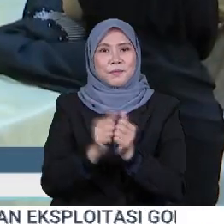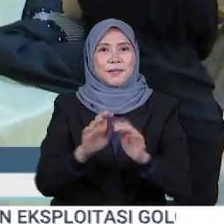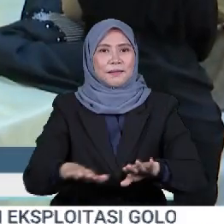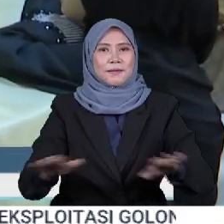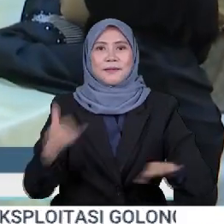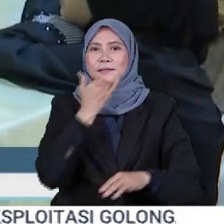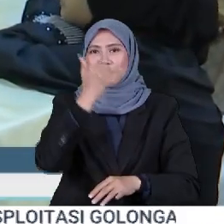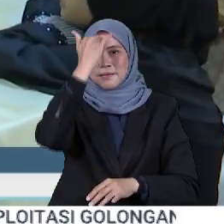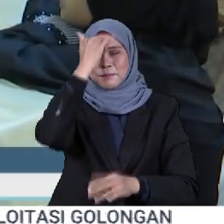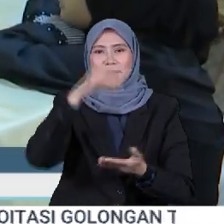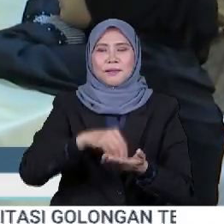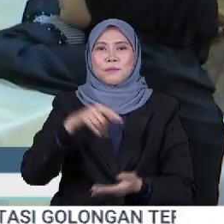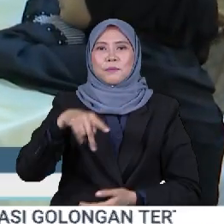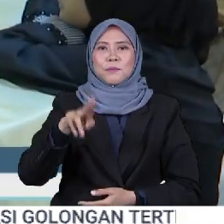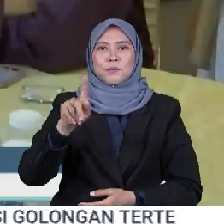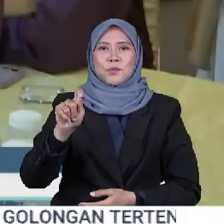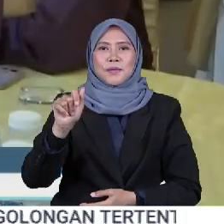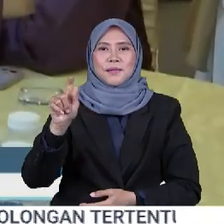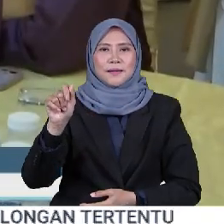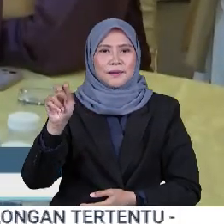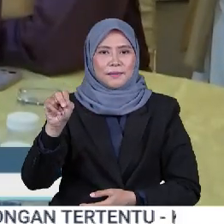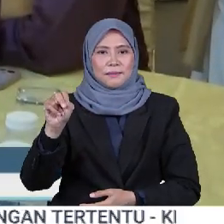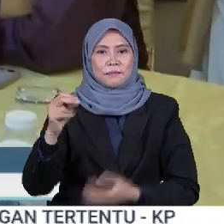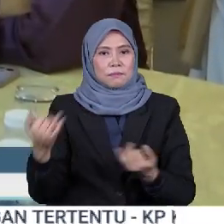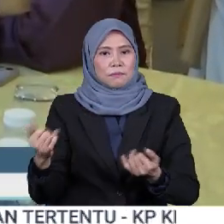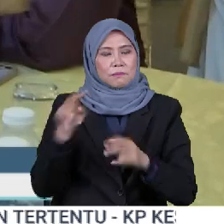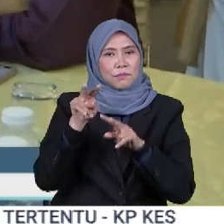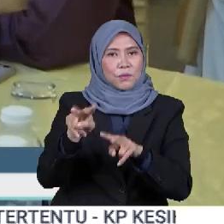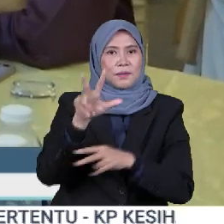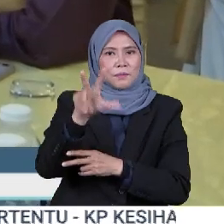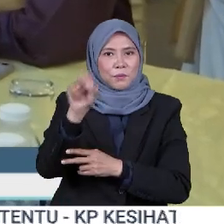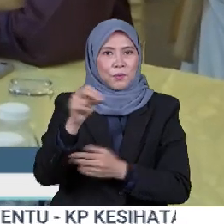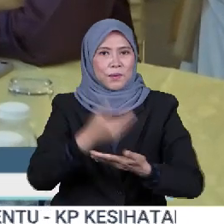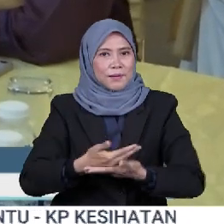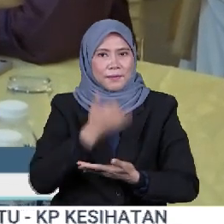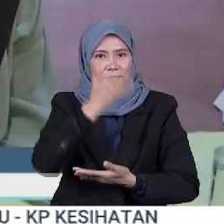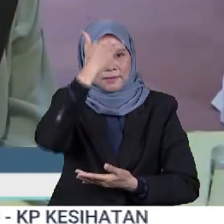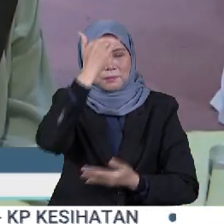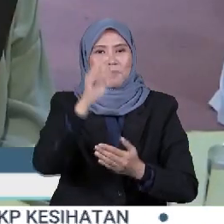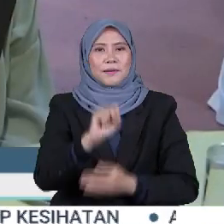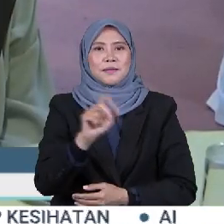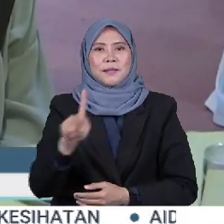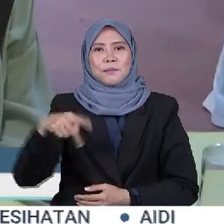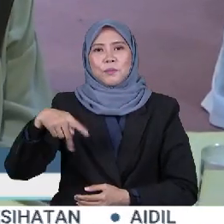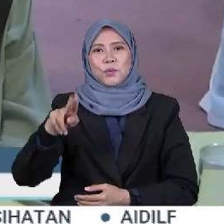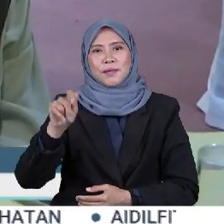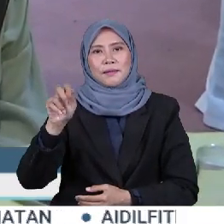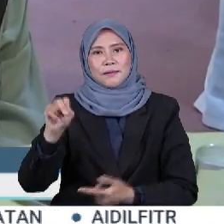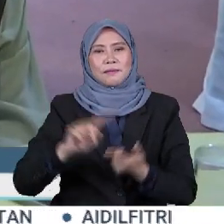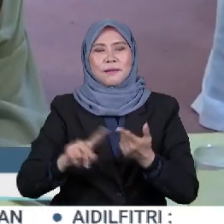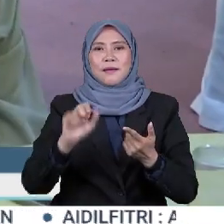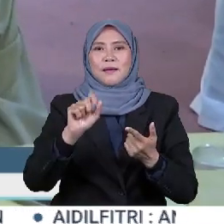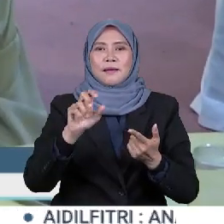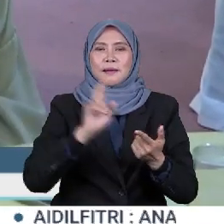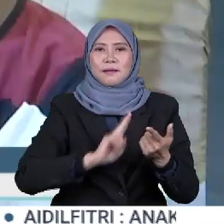anak-anak yatim di Putatan. Majlis menyaksikan 30 anak yatim dari Sekolah Kebangsaan SK Putatan, Sekolah Agama